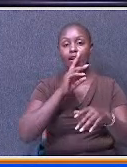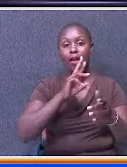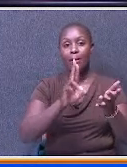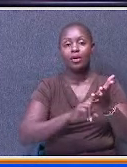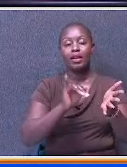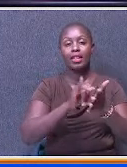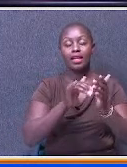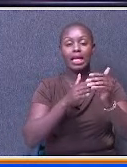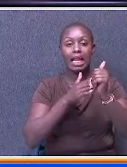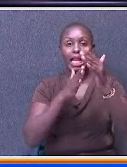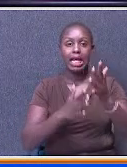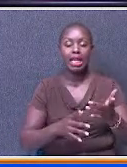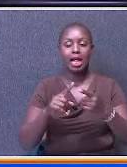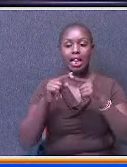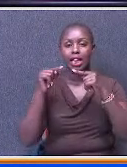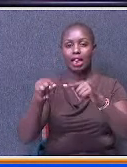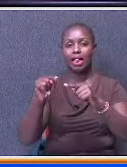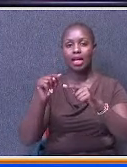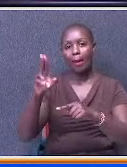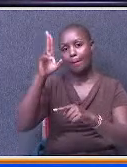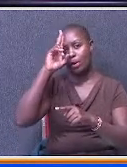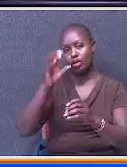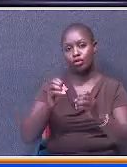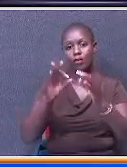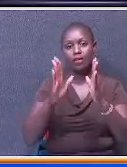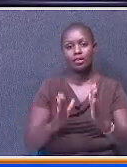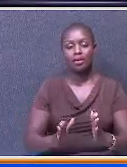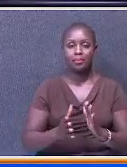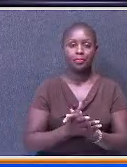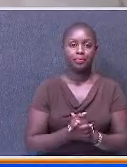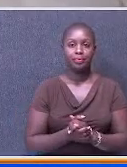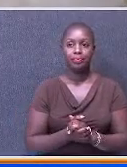eneo hilo wamewalaumu maafisa wa polisi.